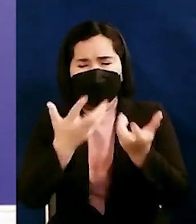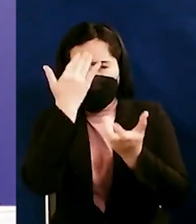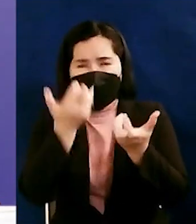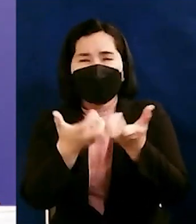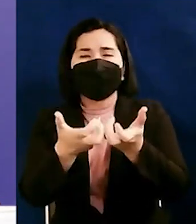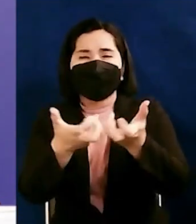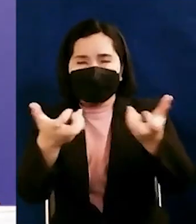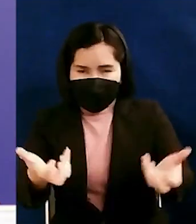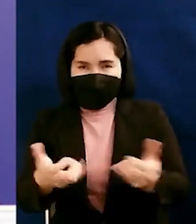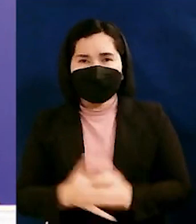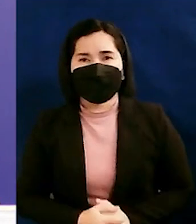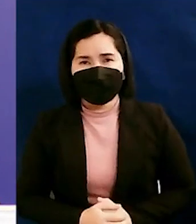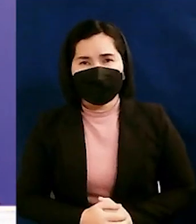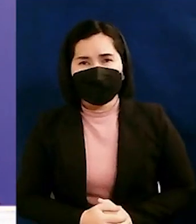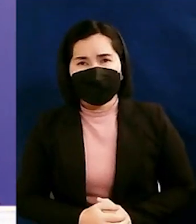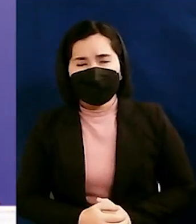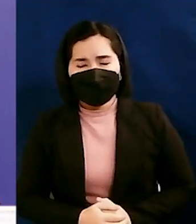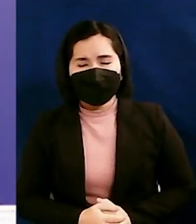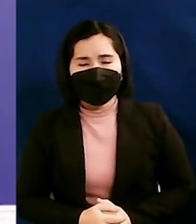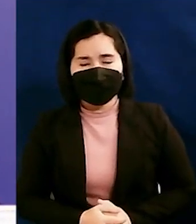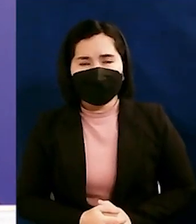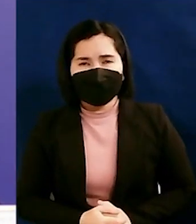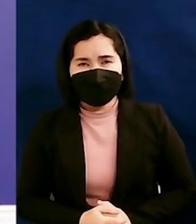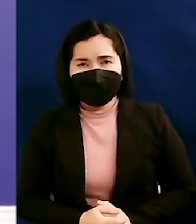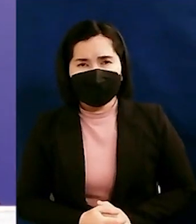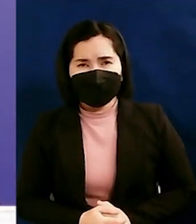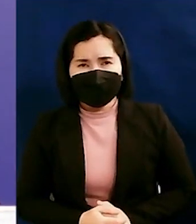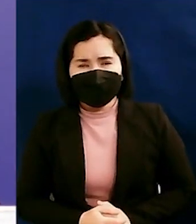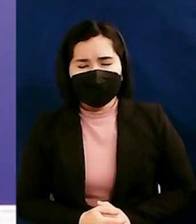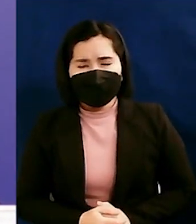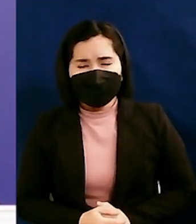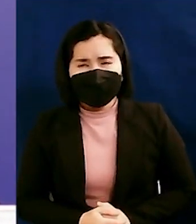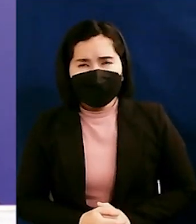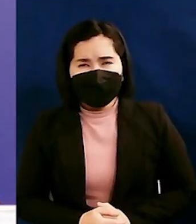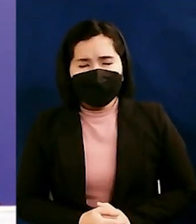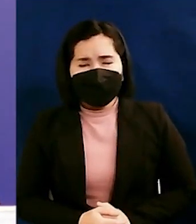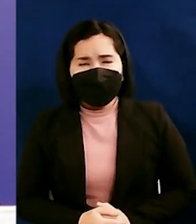โรงพยาบาลได้สร้างเว็บเพจขึ้นมาอีกอันหนึ่งนะครับแต่ว่าแปะ